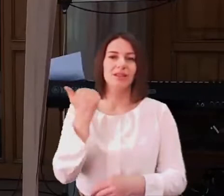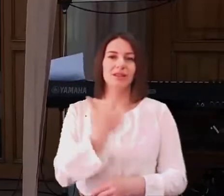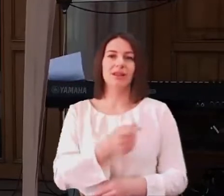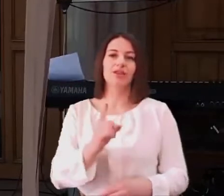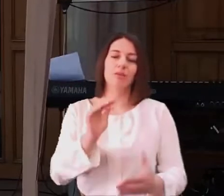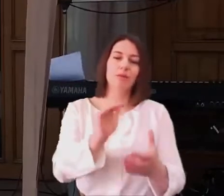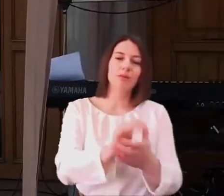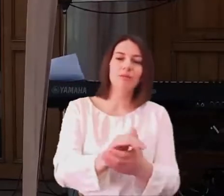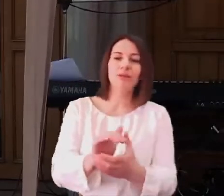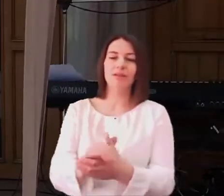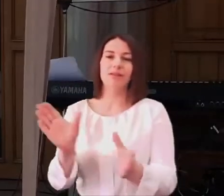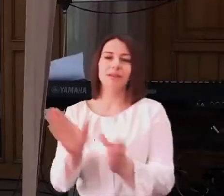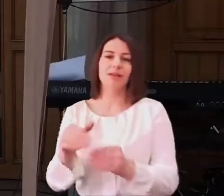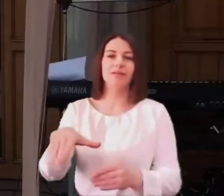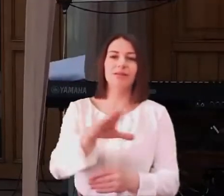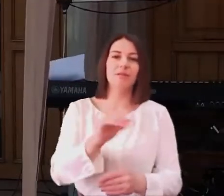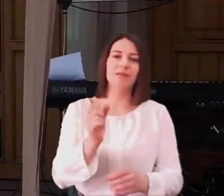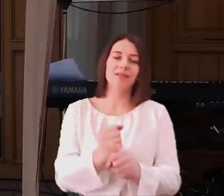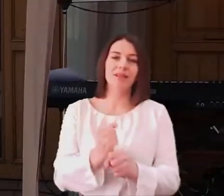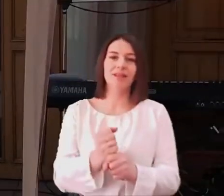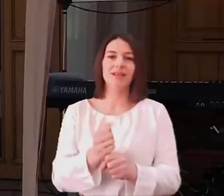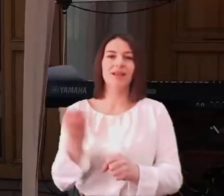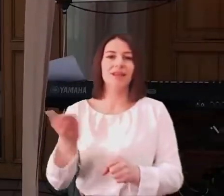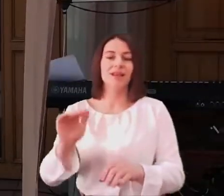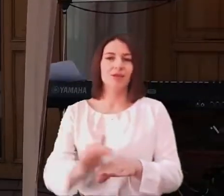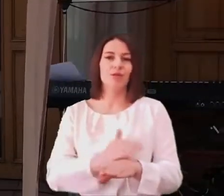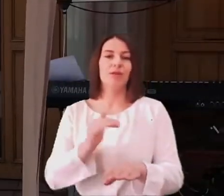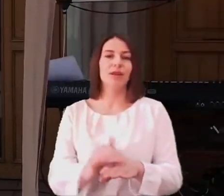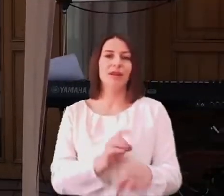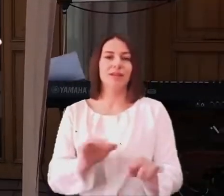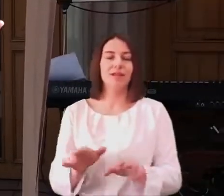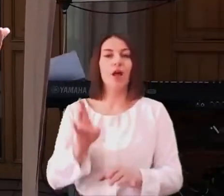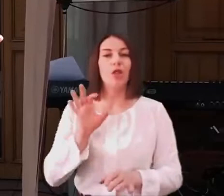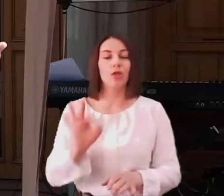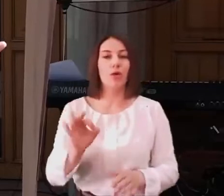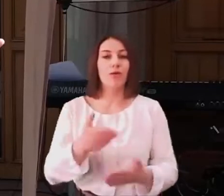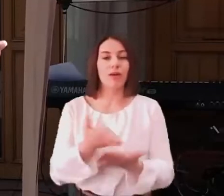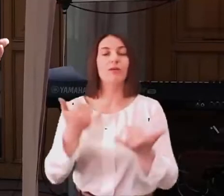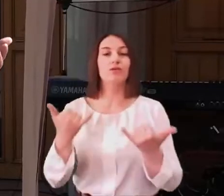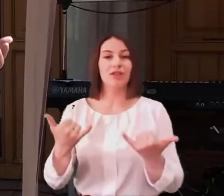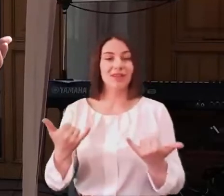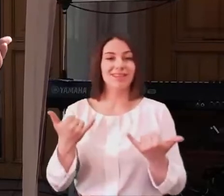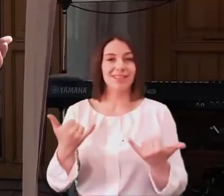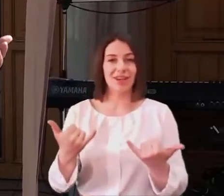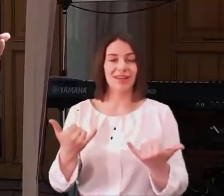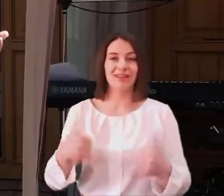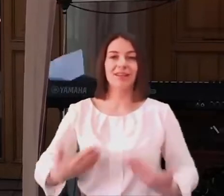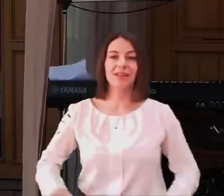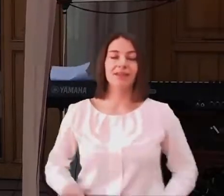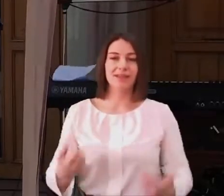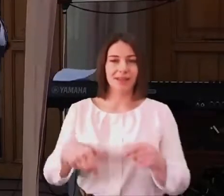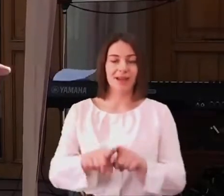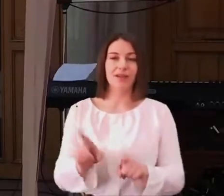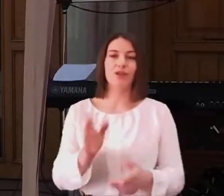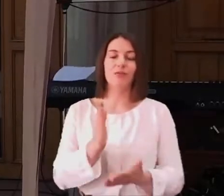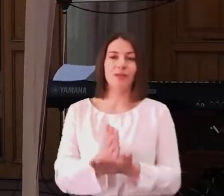кому-то какие-то добрые дела. Нет, вы уже живите, более всего имейте усердную любовь друг к другу. Если